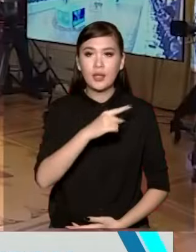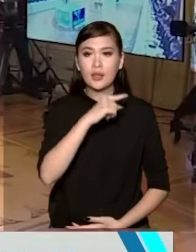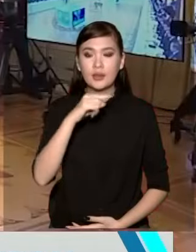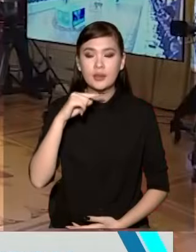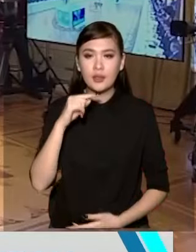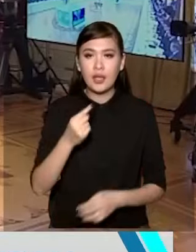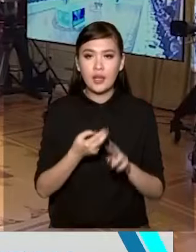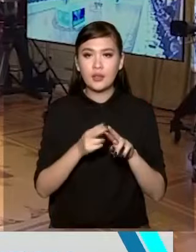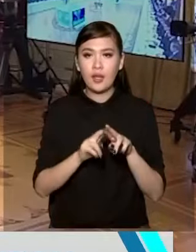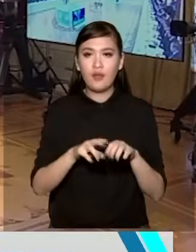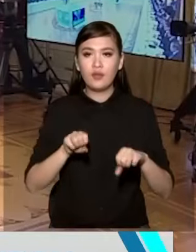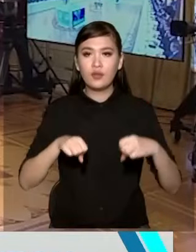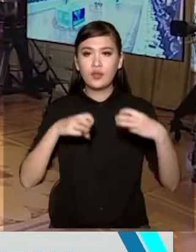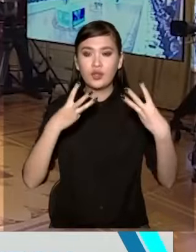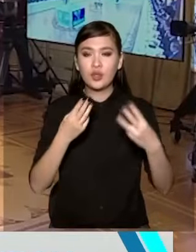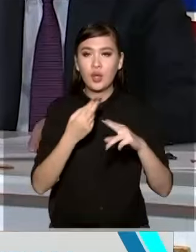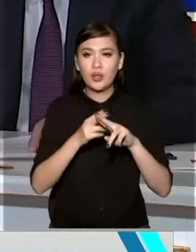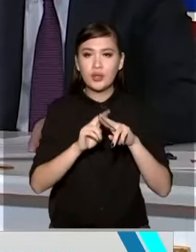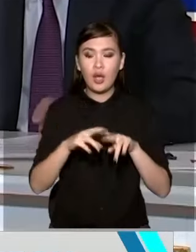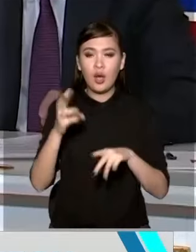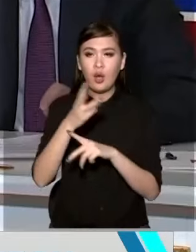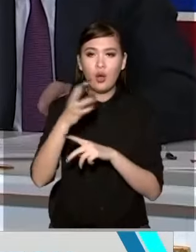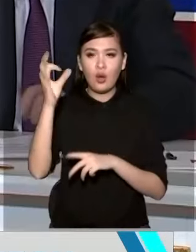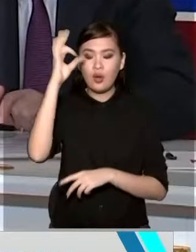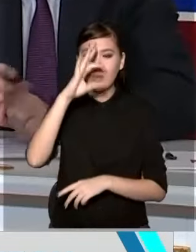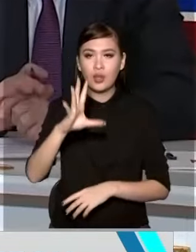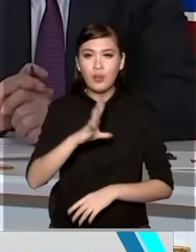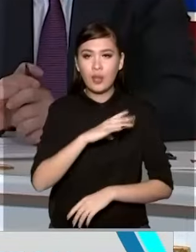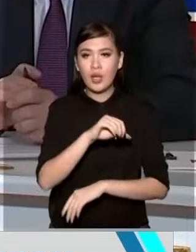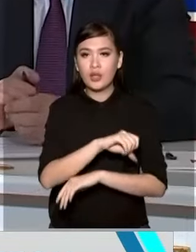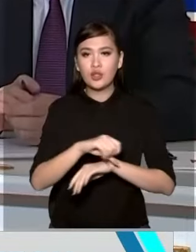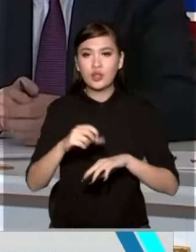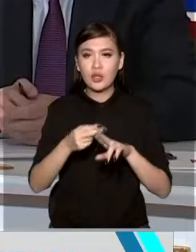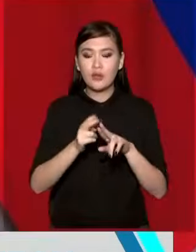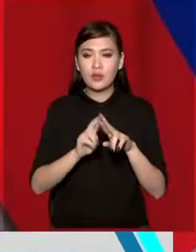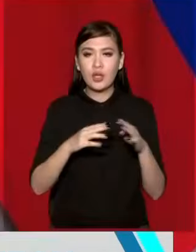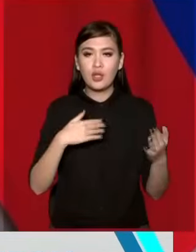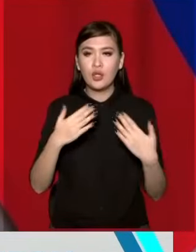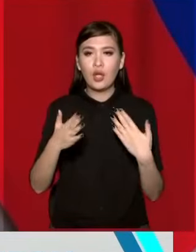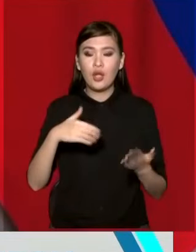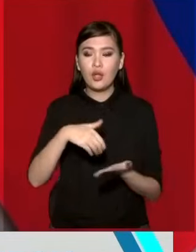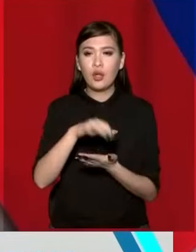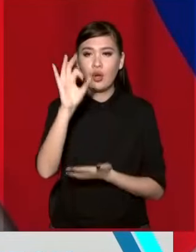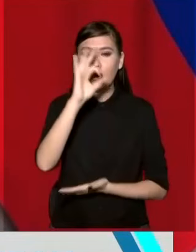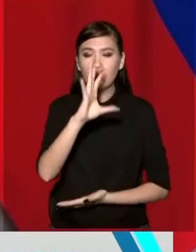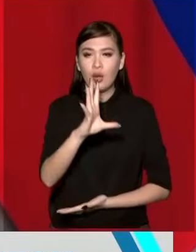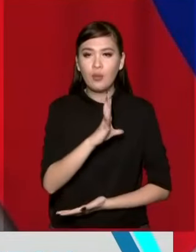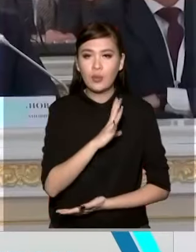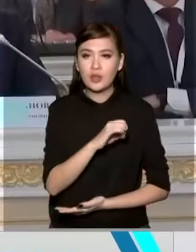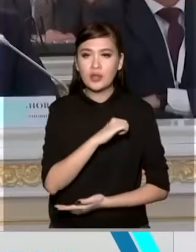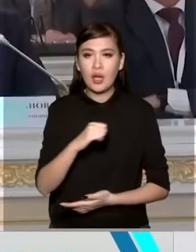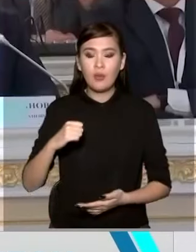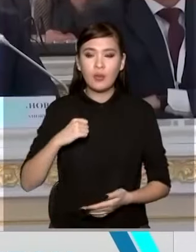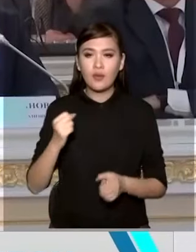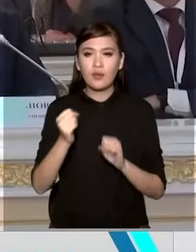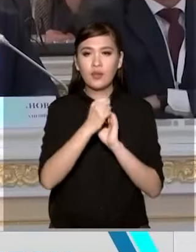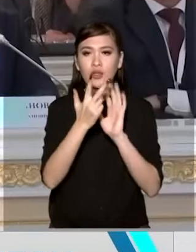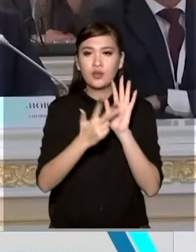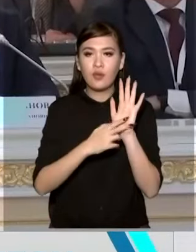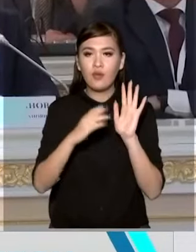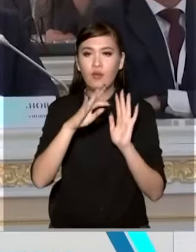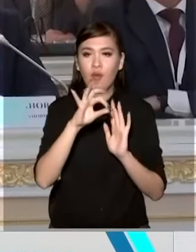формате видеоконференц-связи. Тема снятия инфраструктурных ограничений во взаимной торговле, кстати, стала основной для 18-го по счету